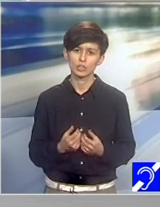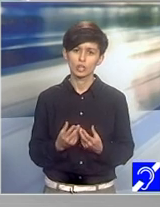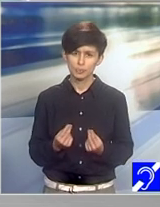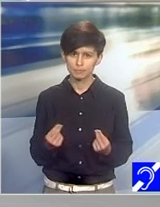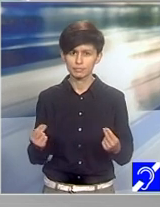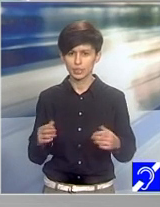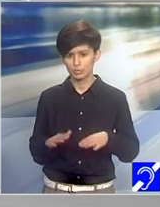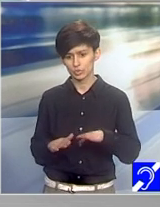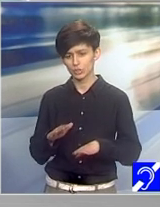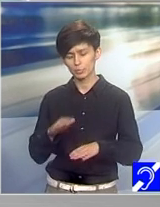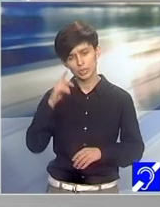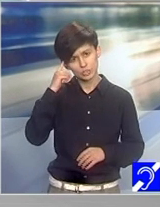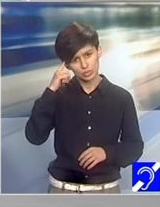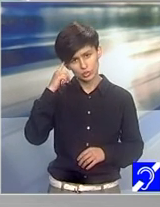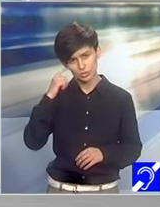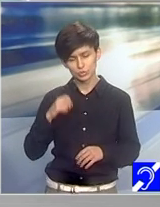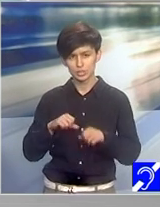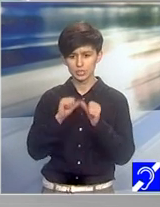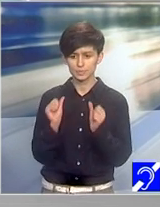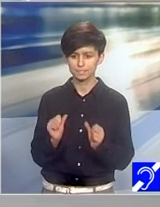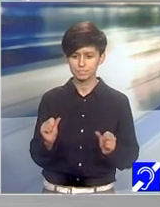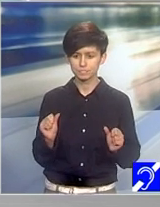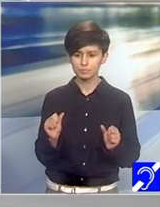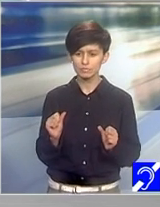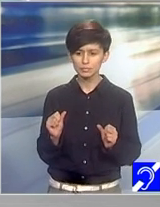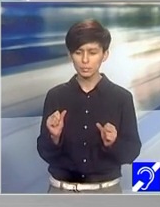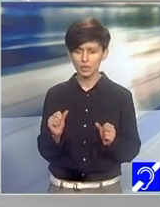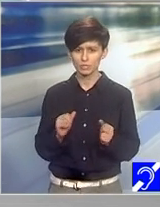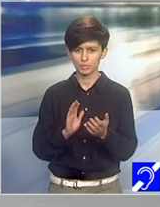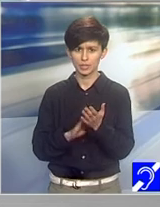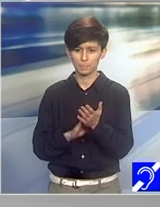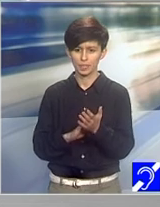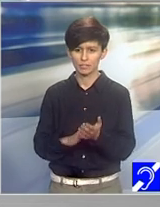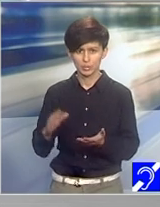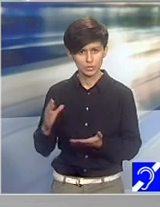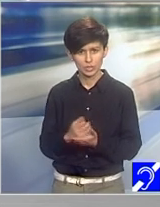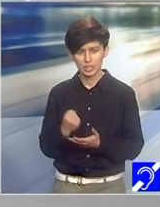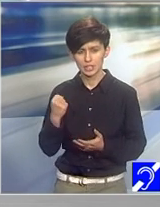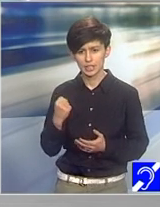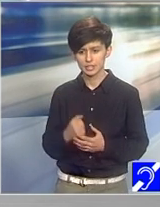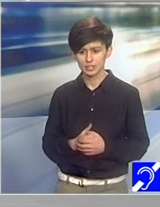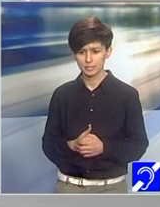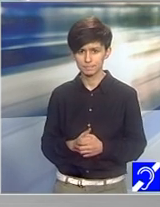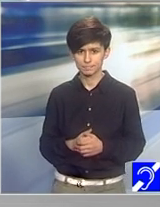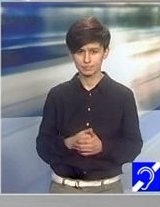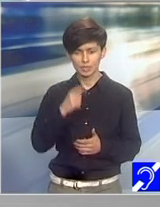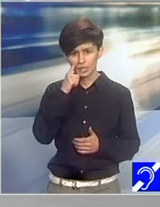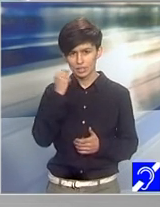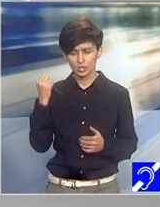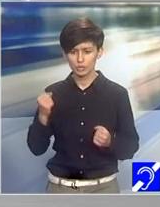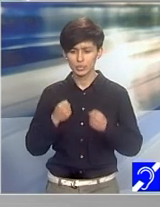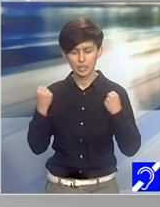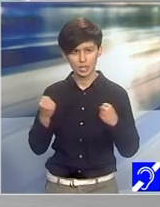pași cunoscut sub formula faptului împlinit. Respectiv, românii au acționat